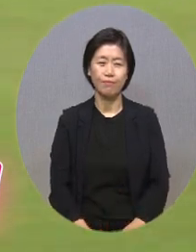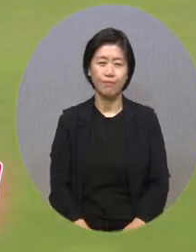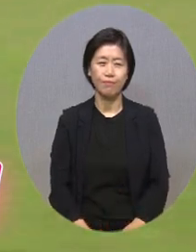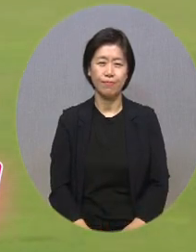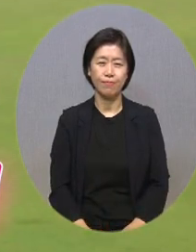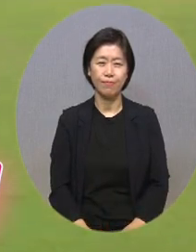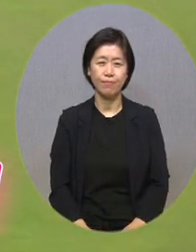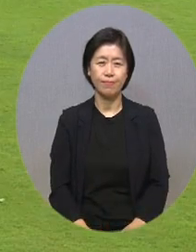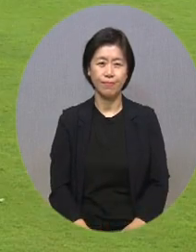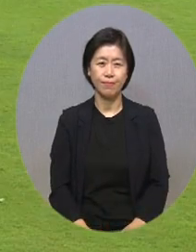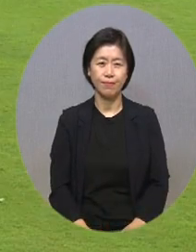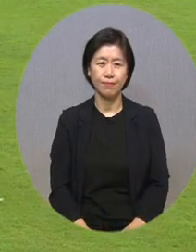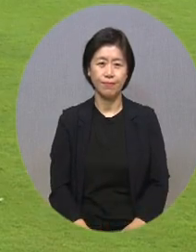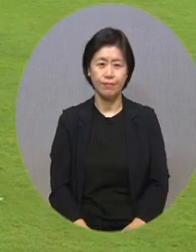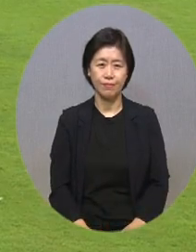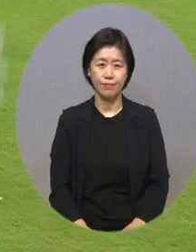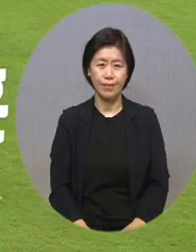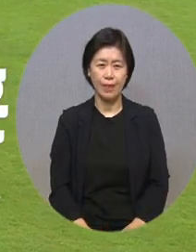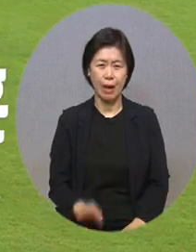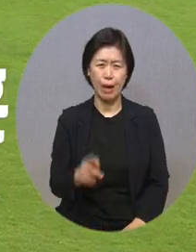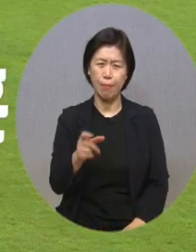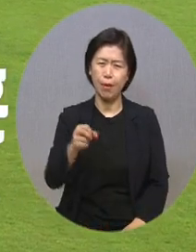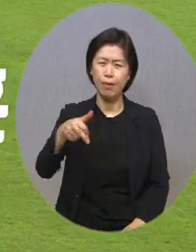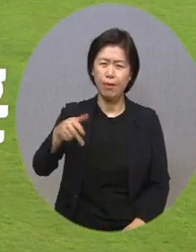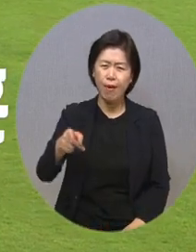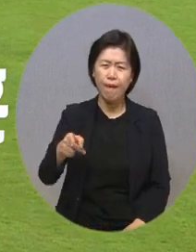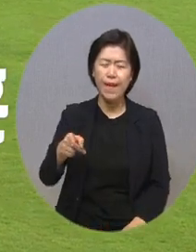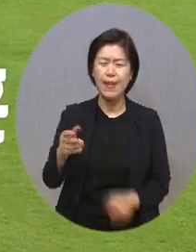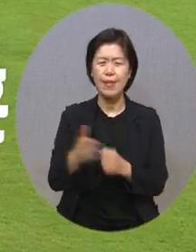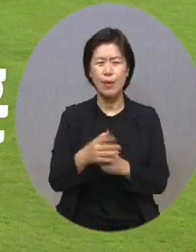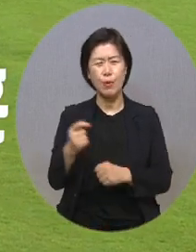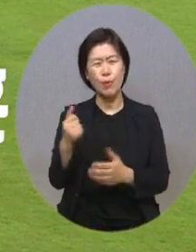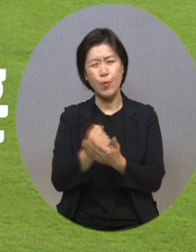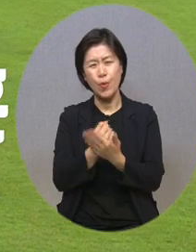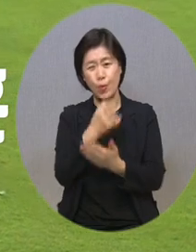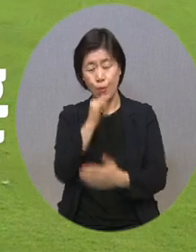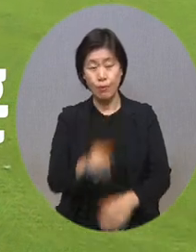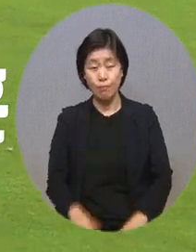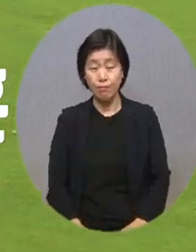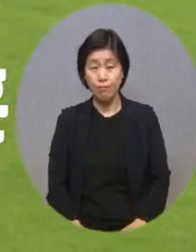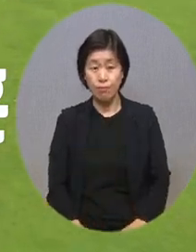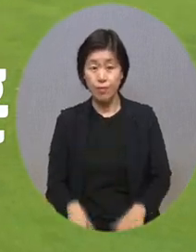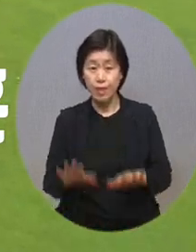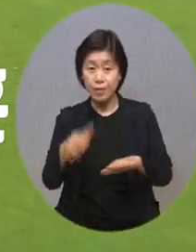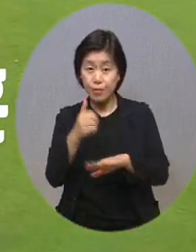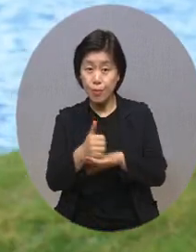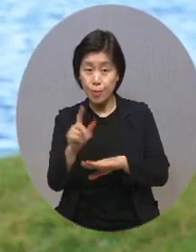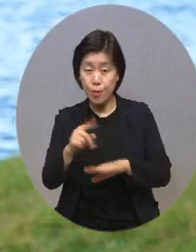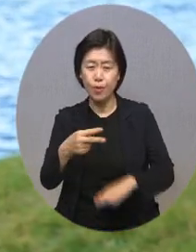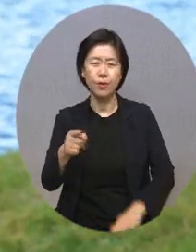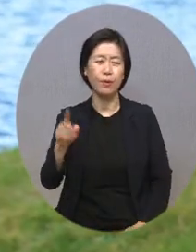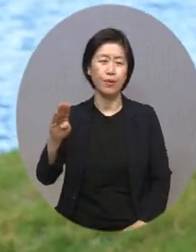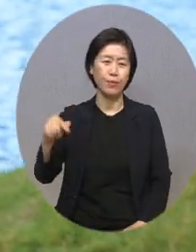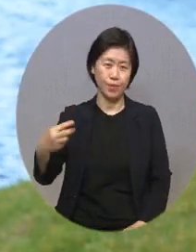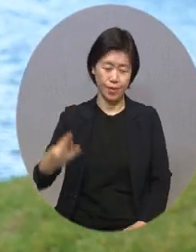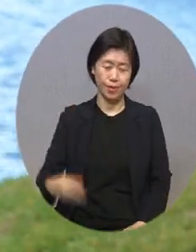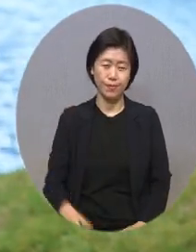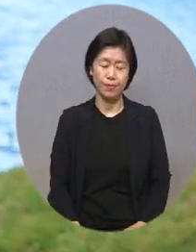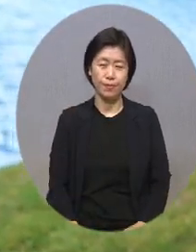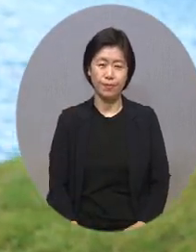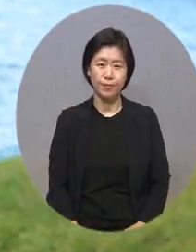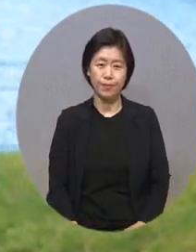정리 안 한 벙커의 희생양이었다. 뭐였어? 뭐였어 그래서? 더블.